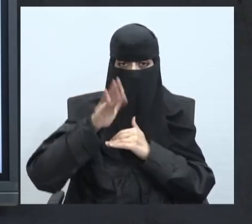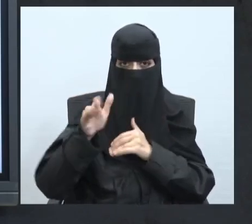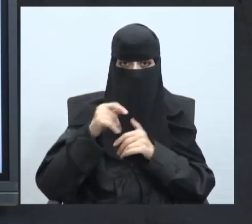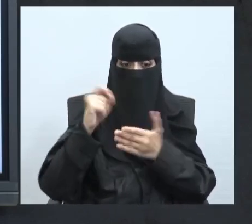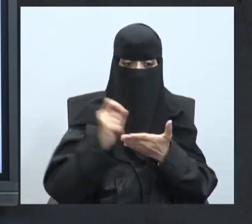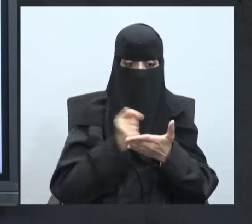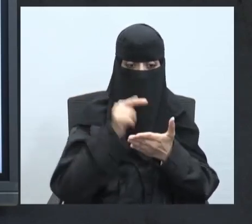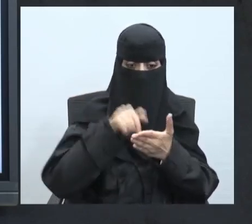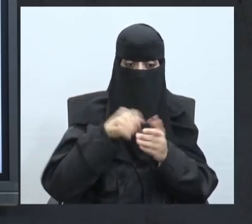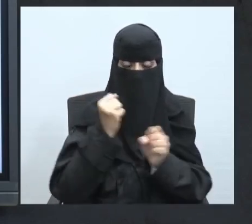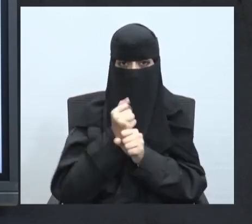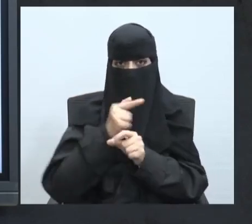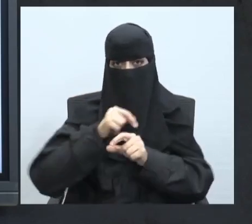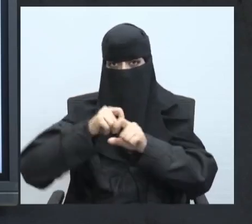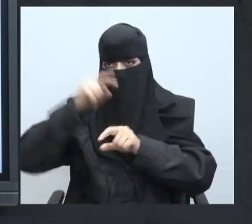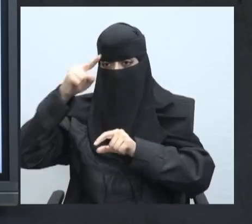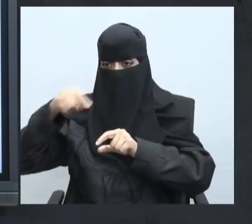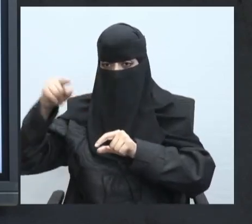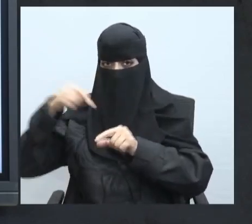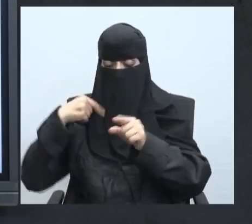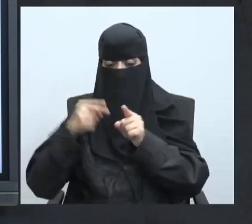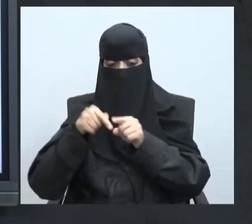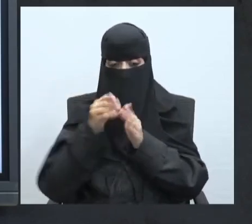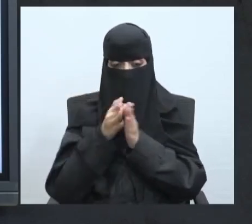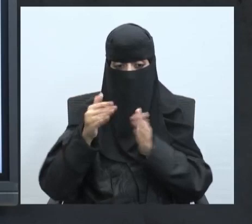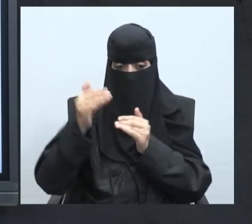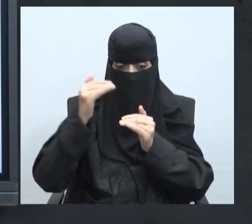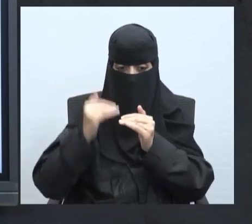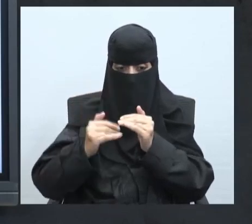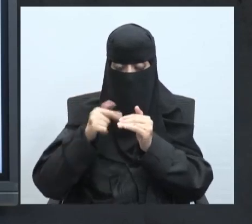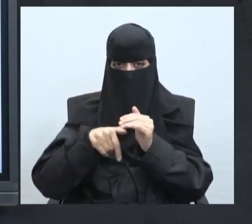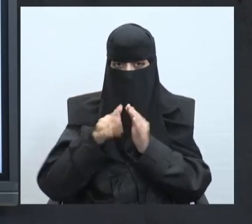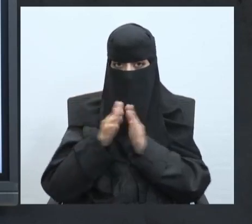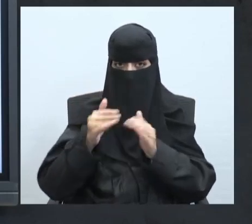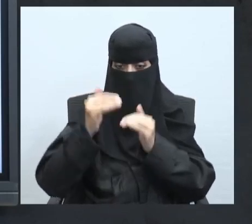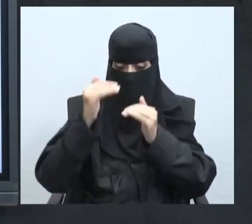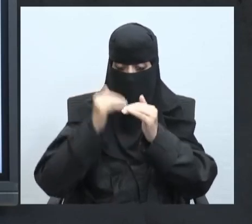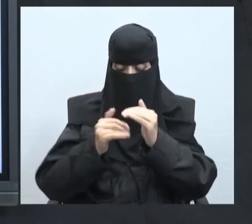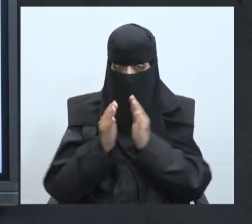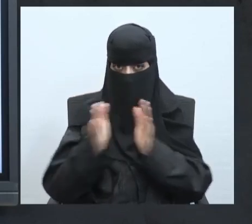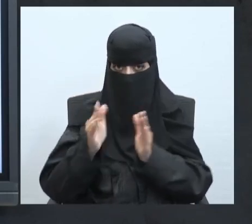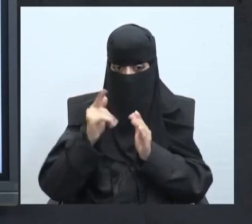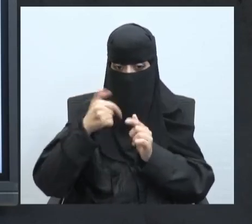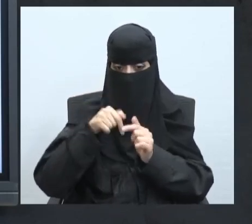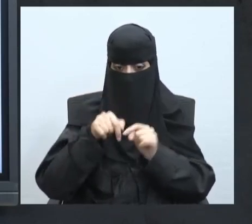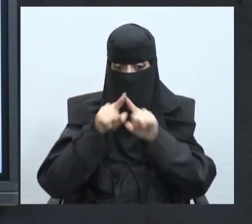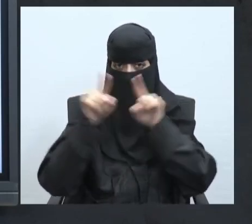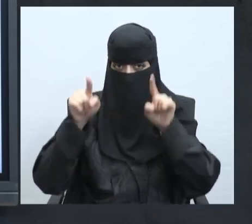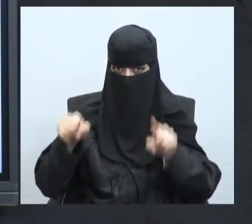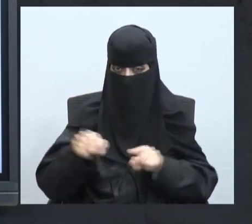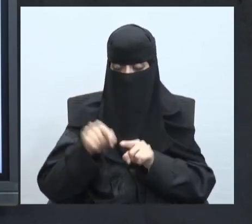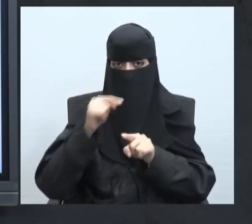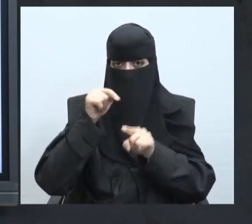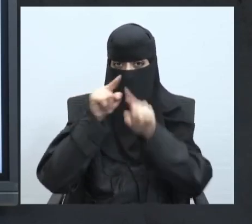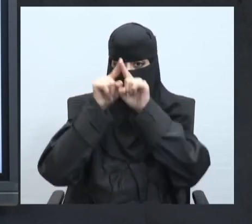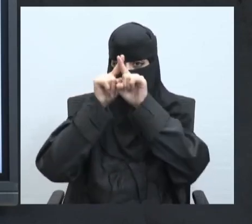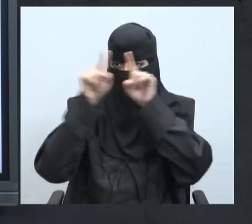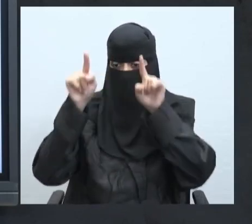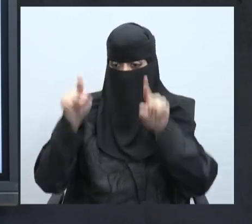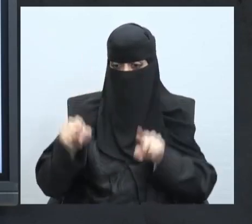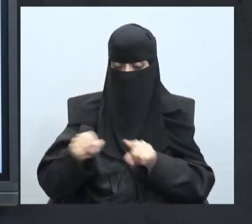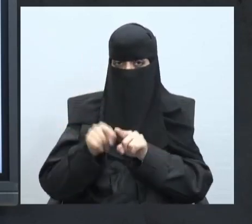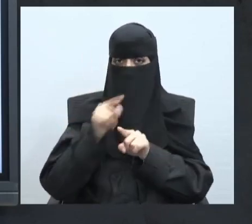تكتب الشغل بيانيا يساوي مساحه تحت المنحنى المساحه تحت المنحنى ما هي ما مربع مثلا مساحه المربع